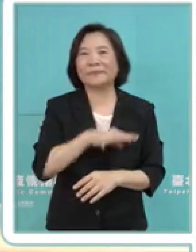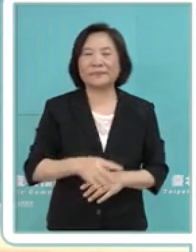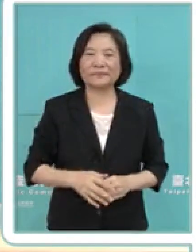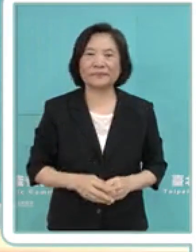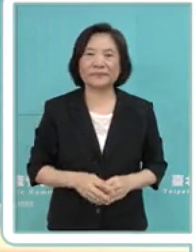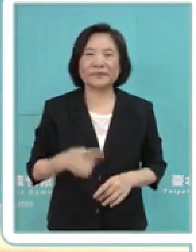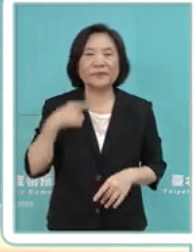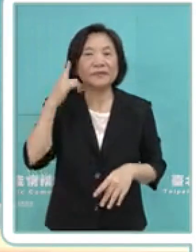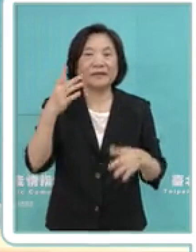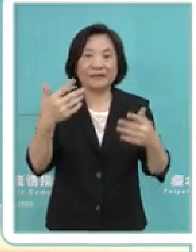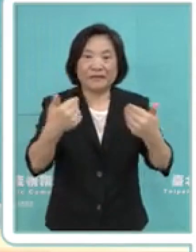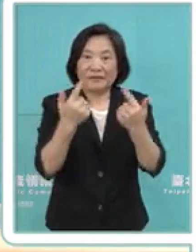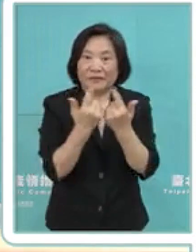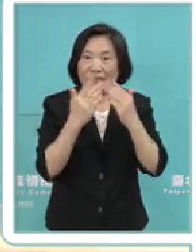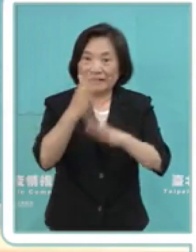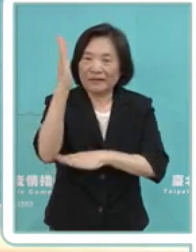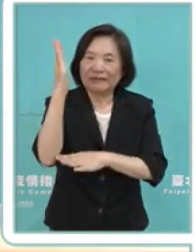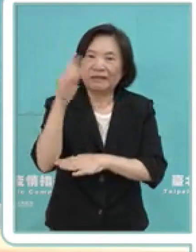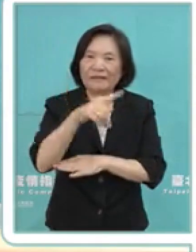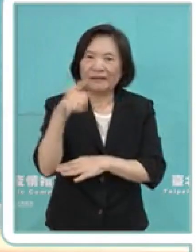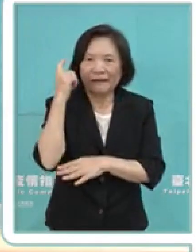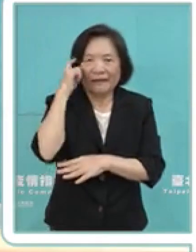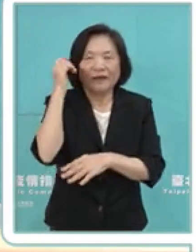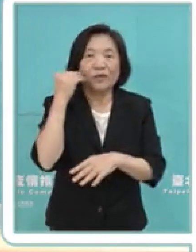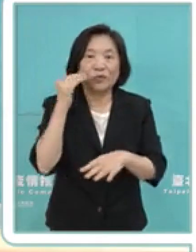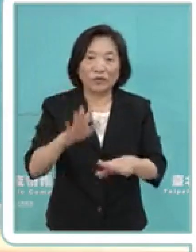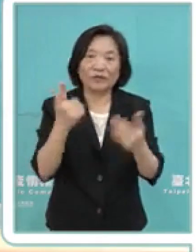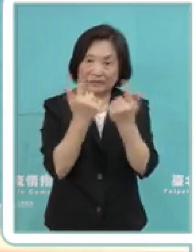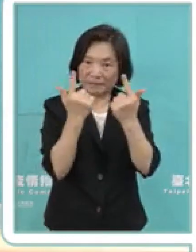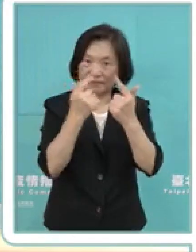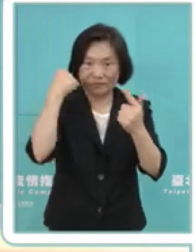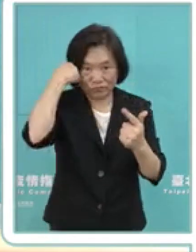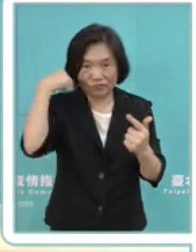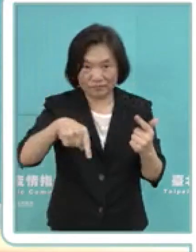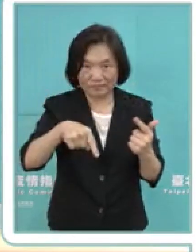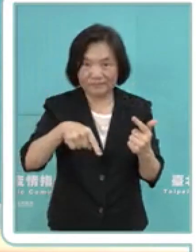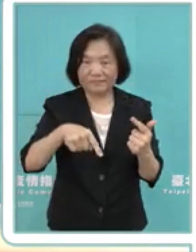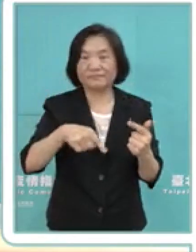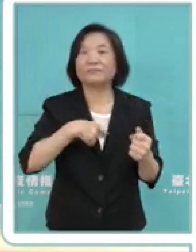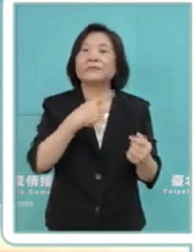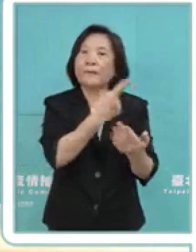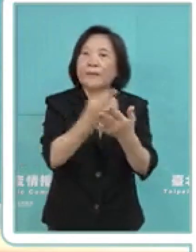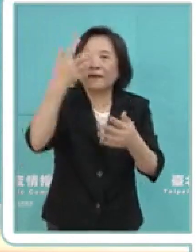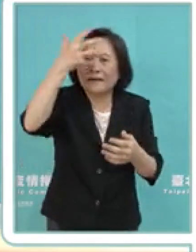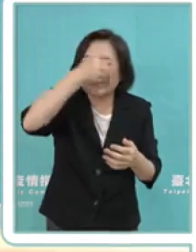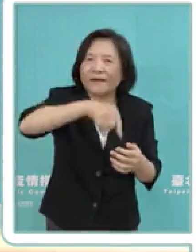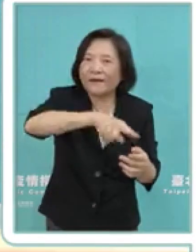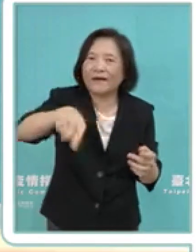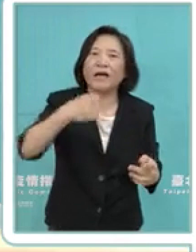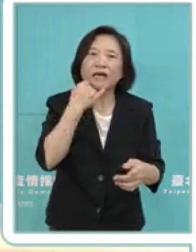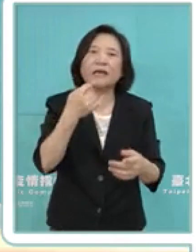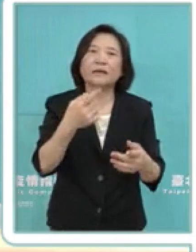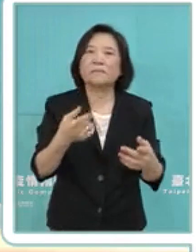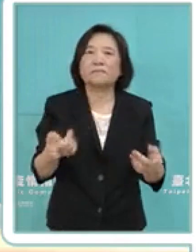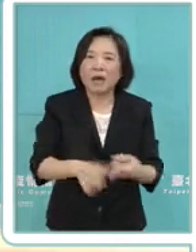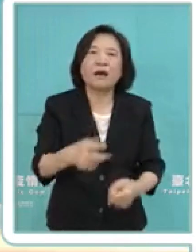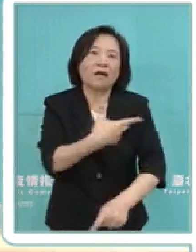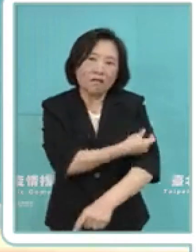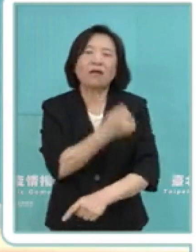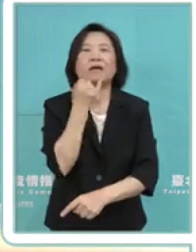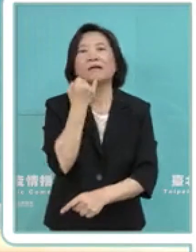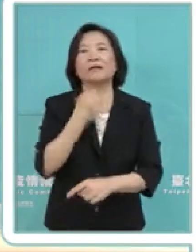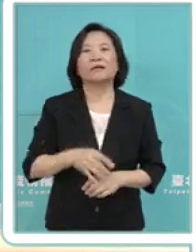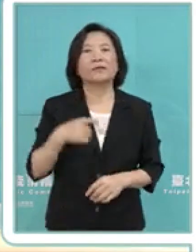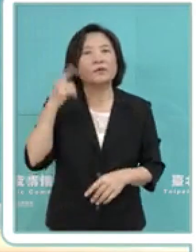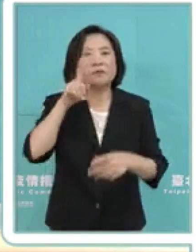实对我们来讲最重要的是，只要在台北，我们让每一位长者都可以接种疫苗，